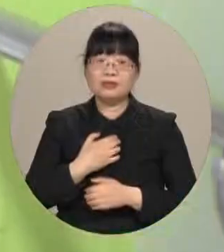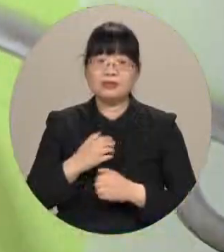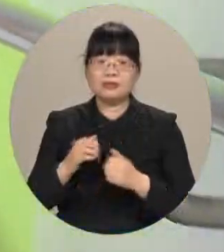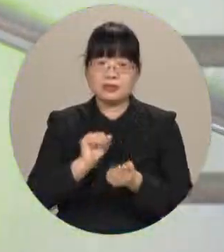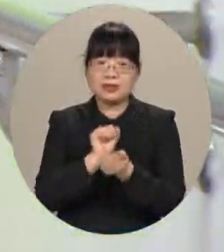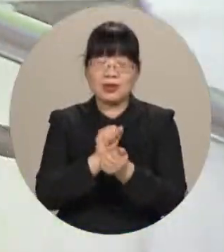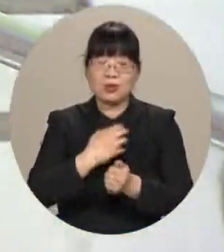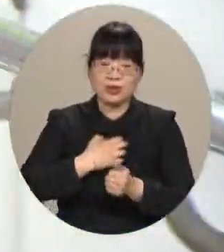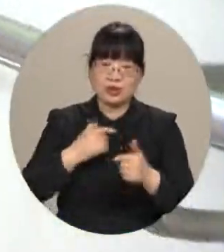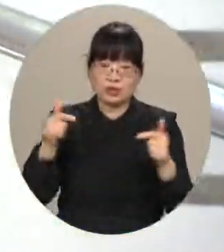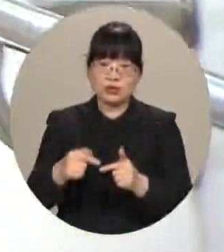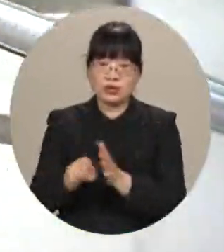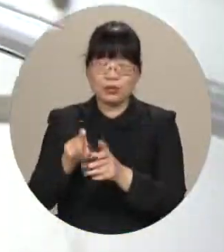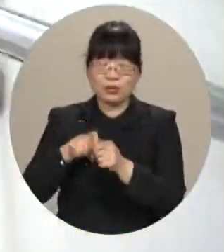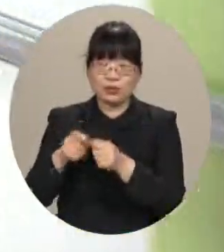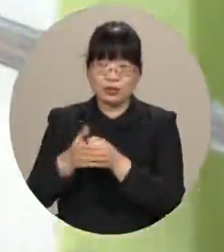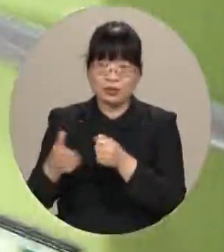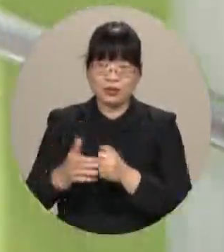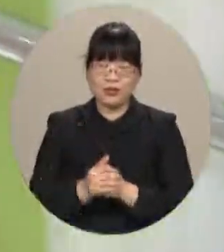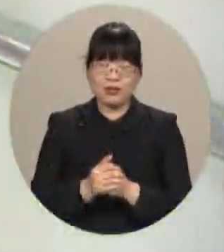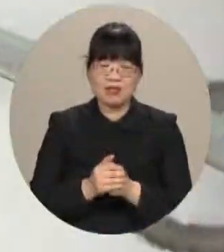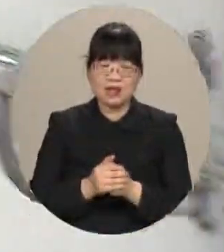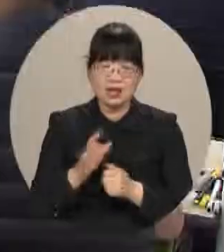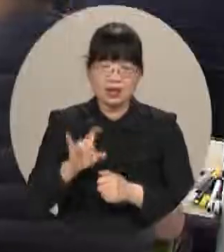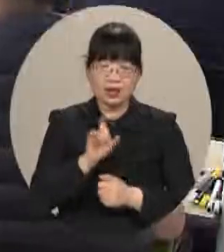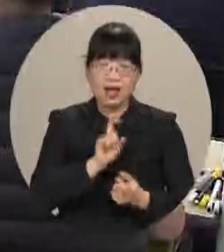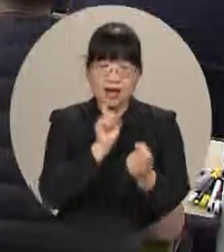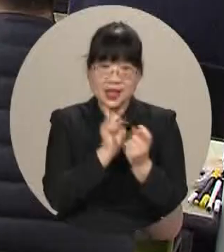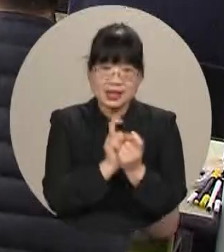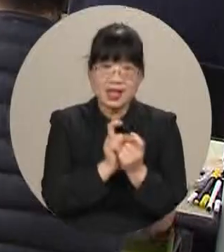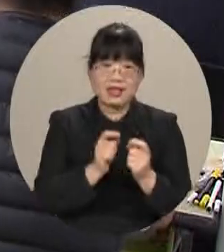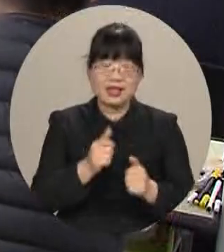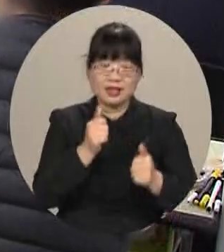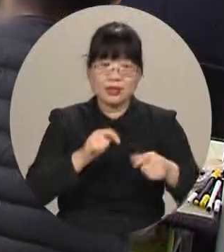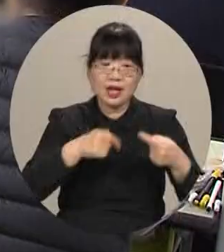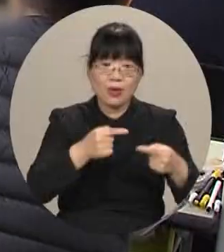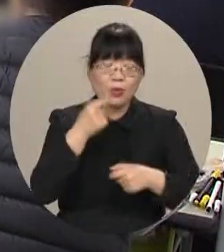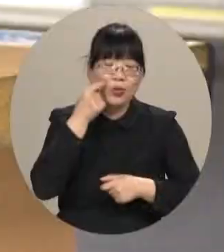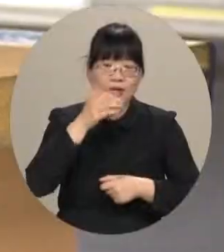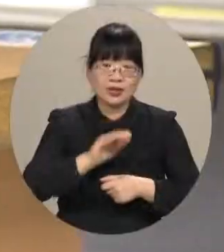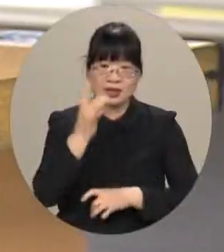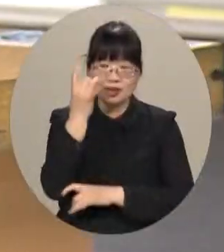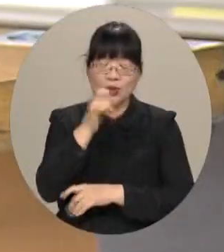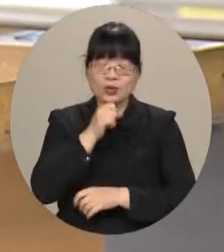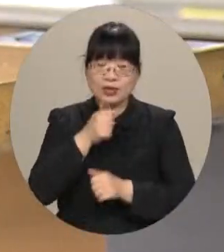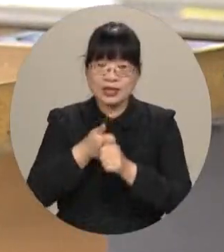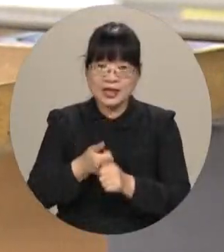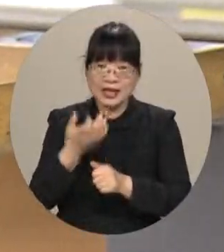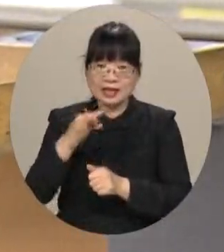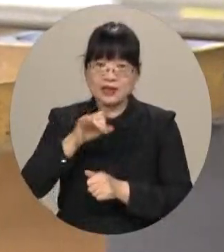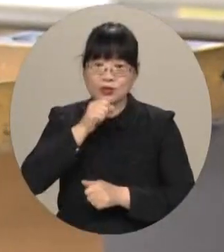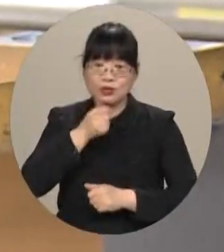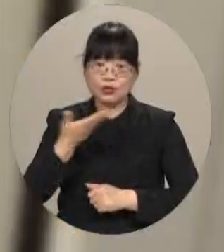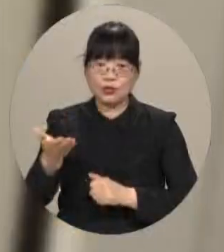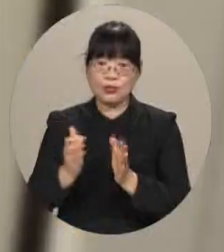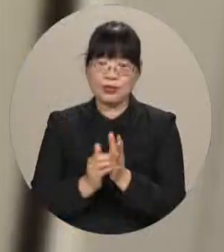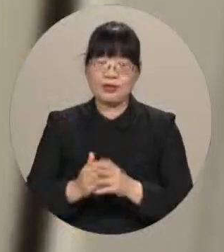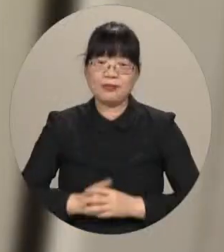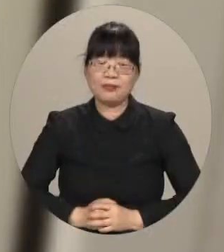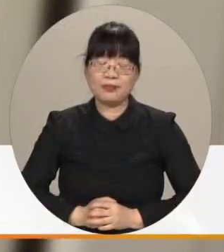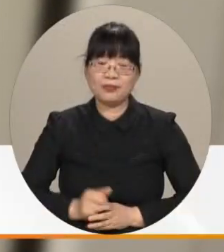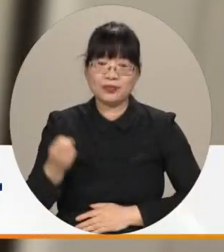다만 확진 학생이 시험에 응시하지 못하더라도 기존 성적에 따라 인정 점수가 부여됩니다